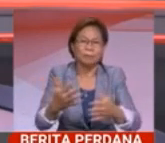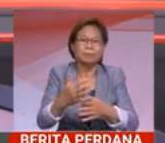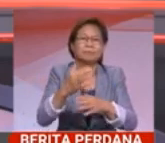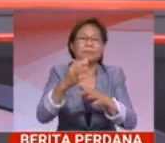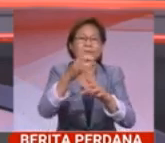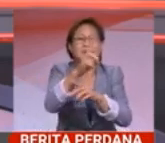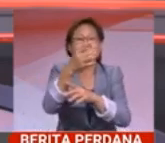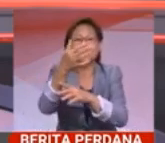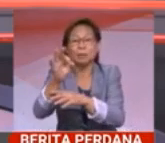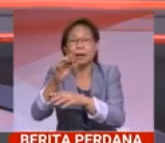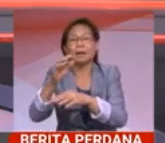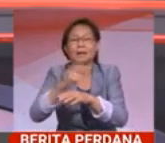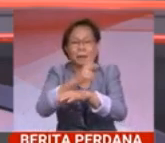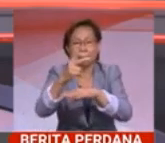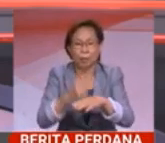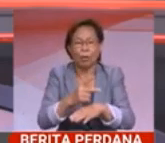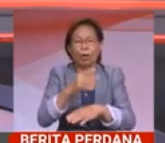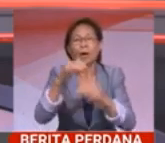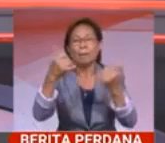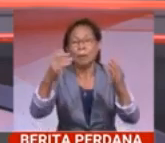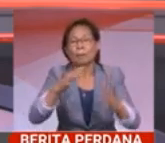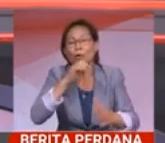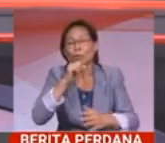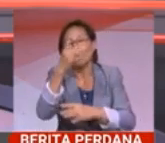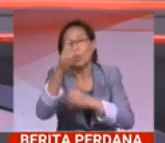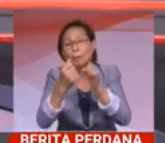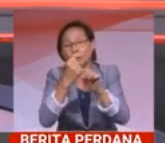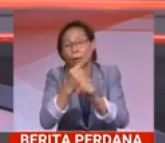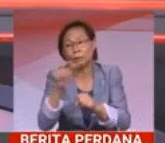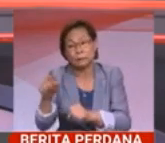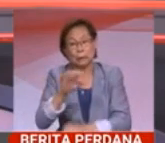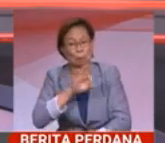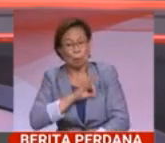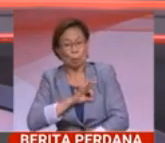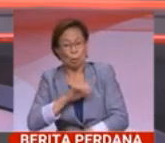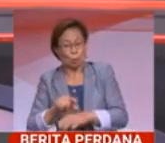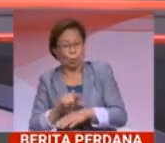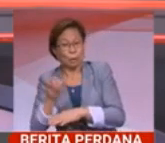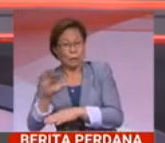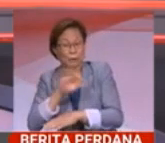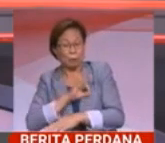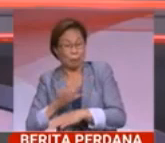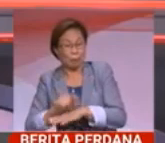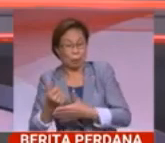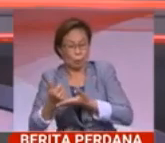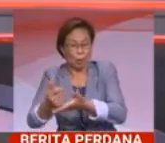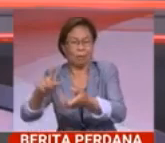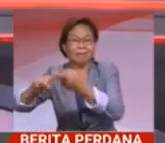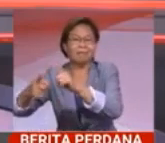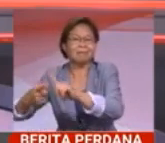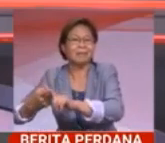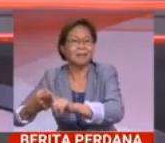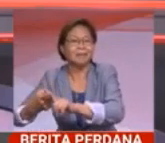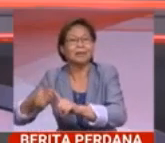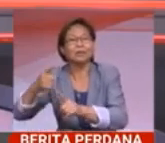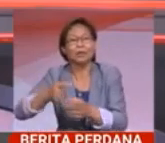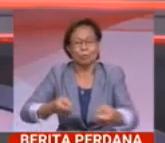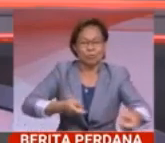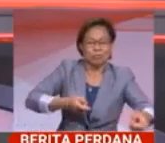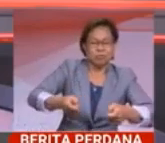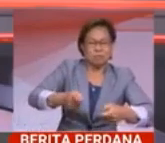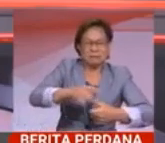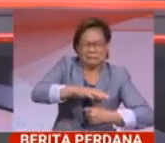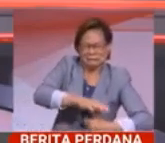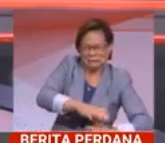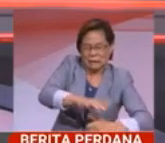soal menurut pemain berusia 18 tahun tersebut kelebihannya itu digunakan untuk membantu rangkaian sepasukan mengurus